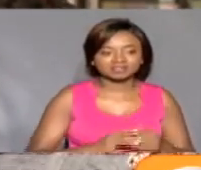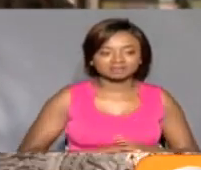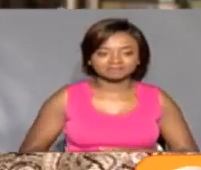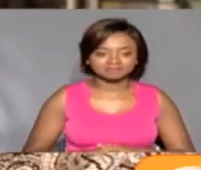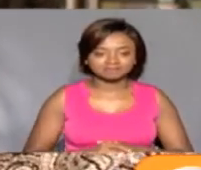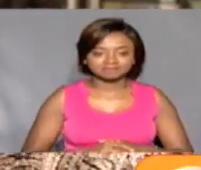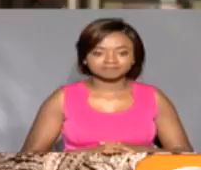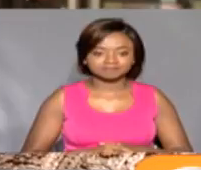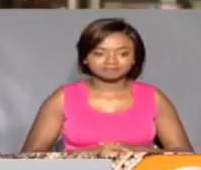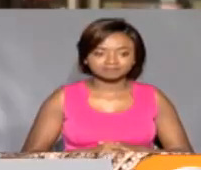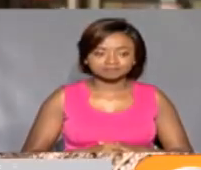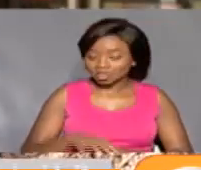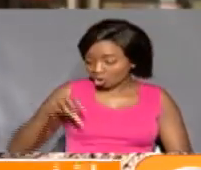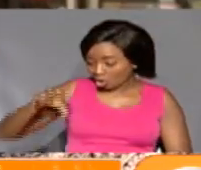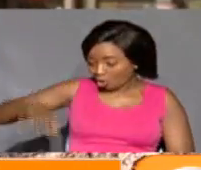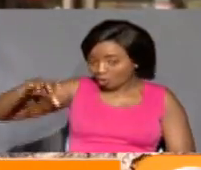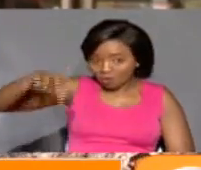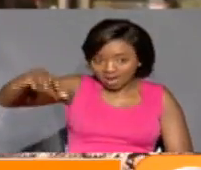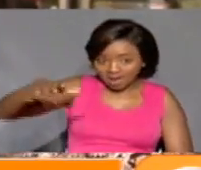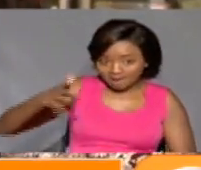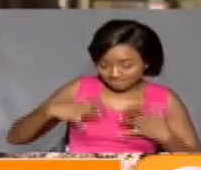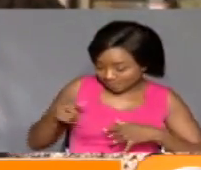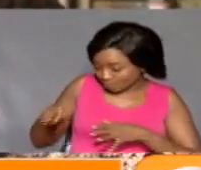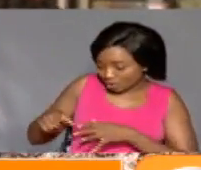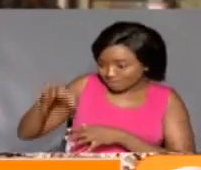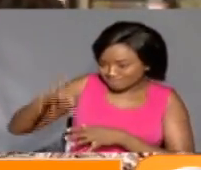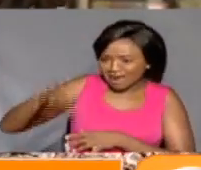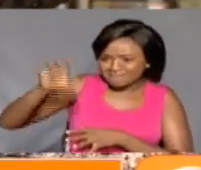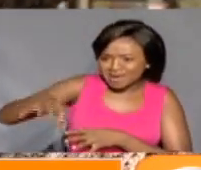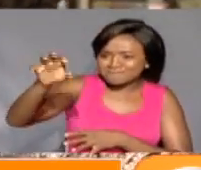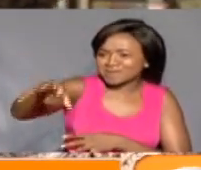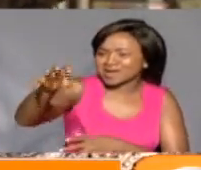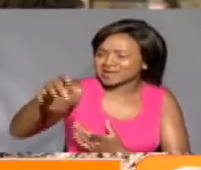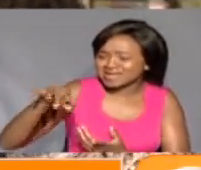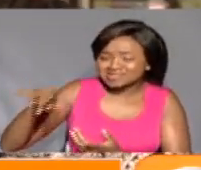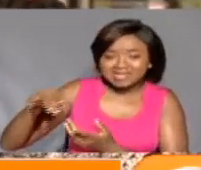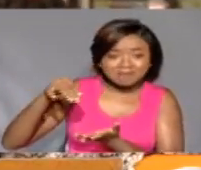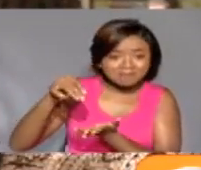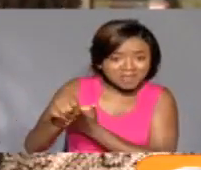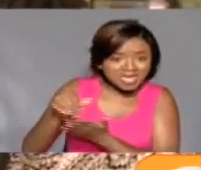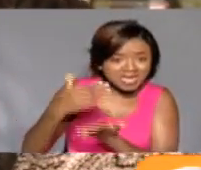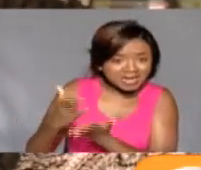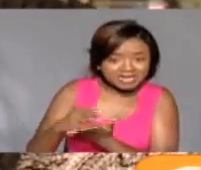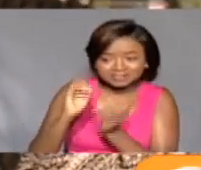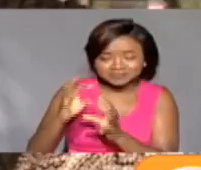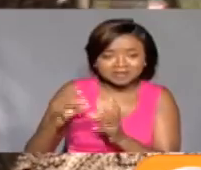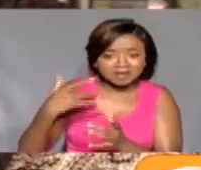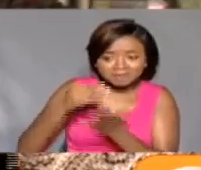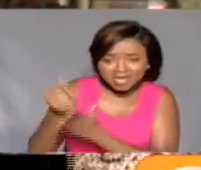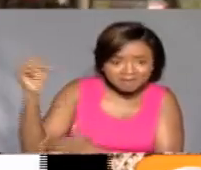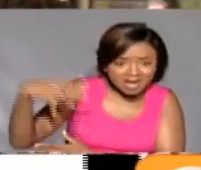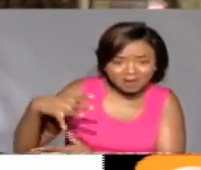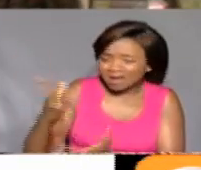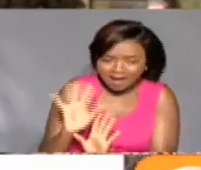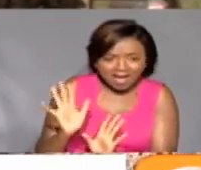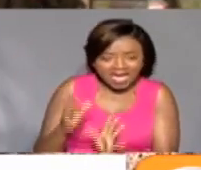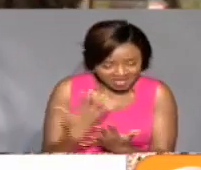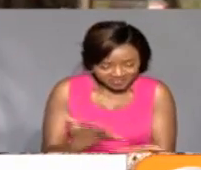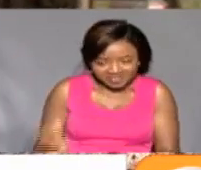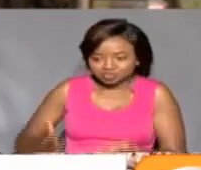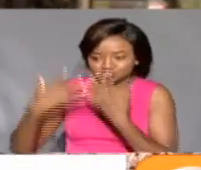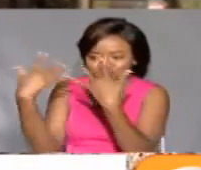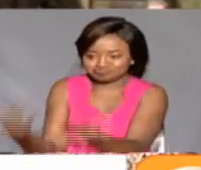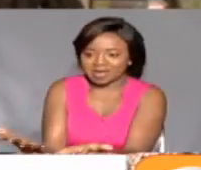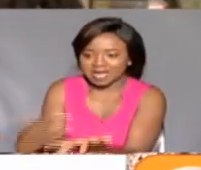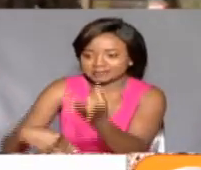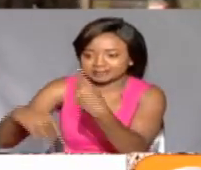kodi Hanipi nyumba, hanipi mfanyikazi, hanipi stima, hanipi maji. Kwa